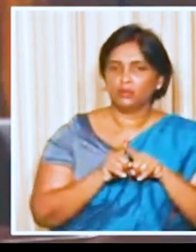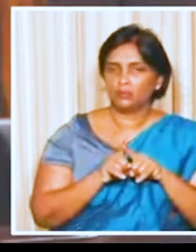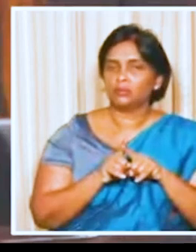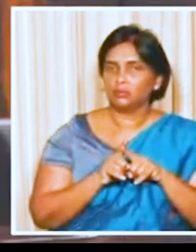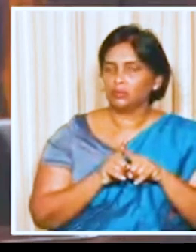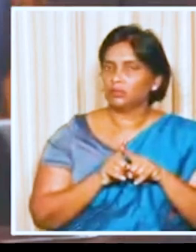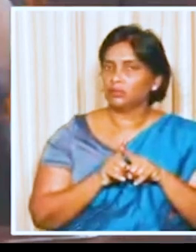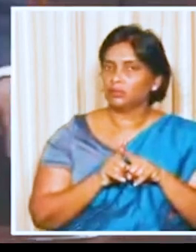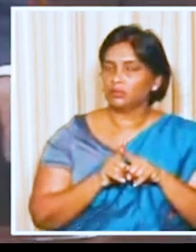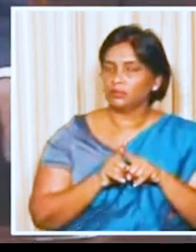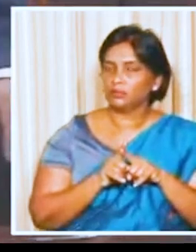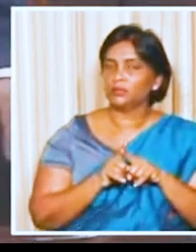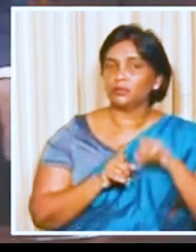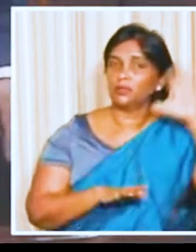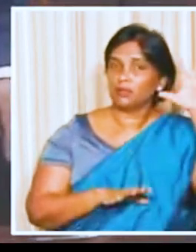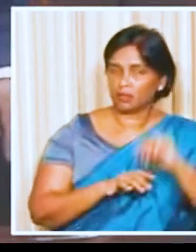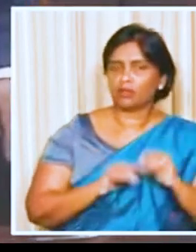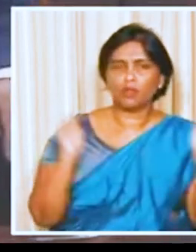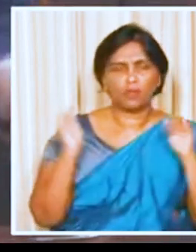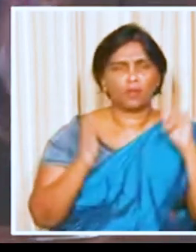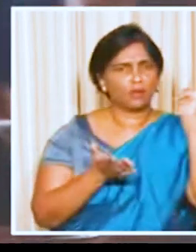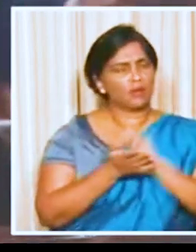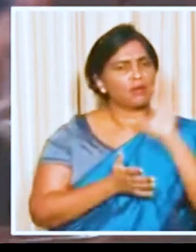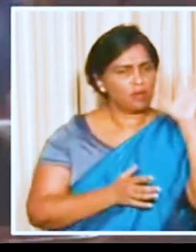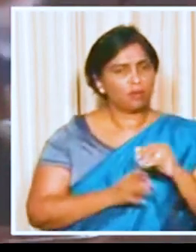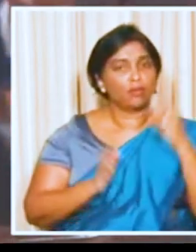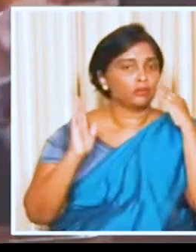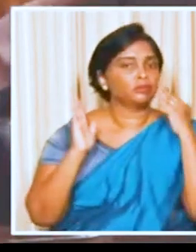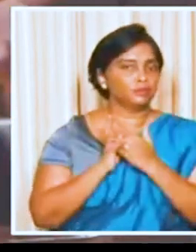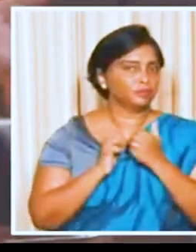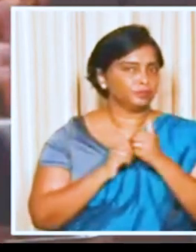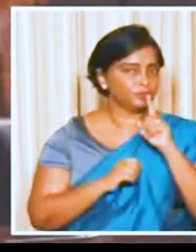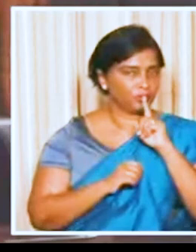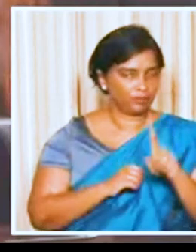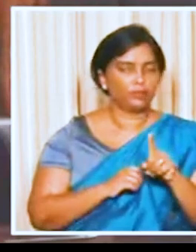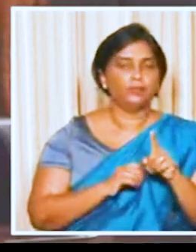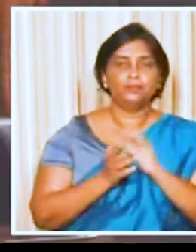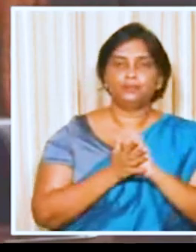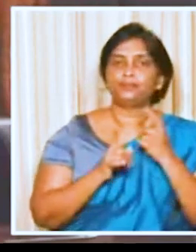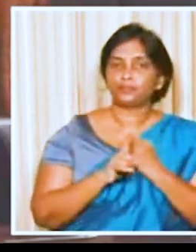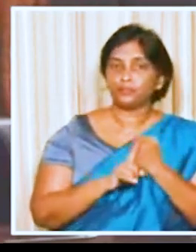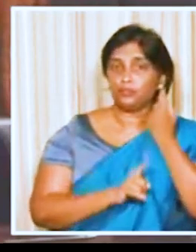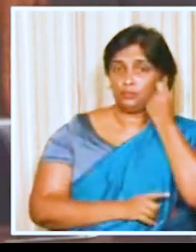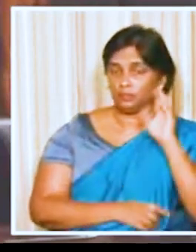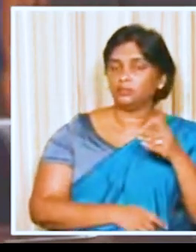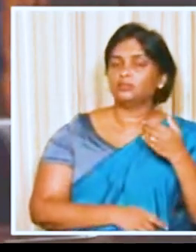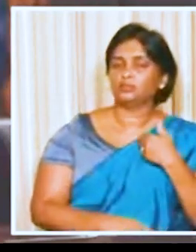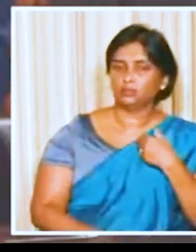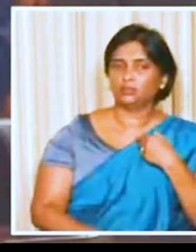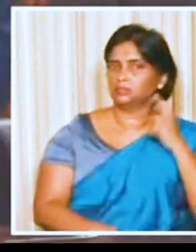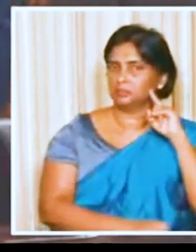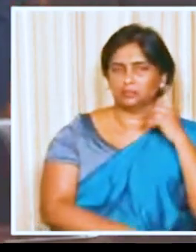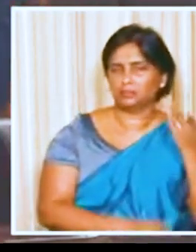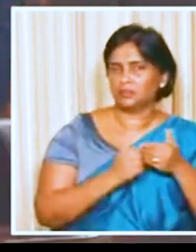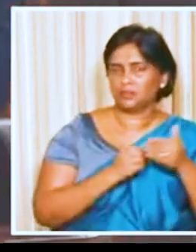ப்ரொபோஸ்ட் இன்டர்நேஷனல் ஏர்போர்ட் இன் ஹிங்குராகுட். ஐ எம் நாட் அப்போஸ்ட் டு தட் பிகாஸ் ஐ டோன்ட் நோ ஹவ் ப்ராக்டிகல் தட் இஸ். வி ஆல்ரெடி ஹேவ் டூ இன்டர்நேஷனல் ஏர்போர்ட்ஸ் இன் திஸ்